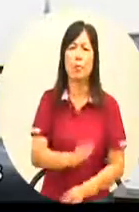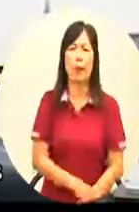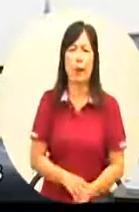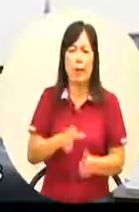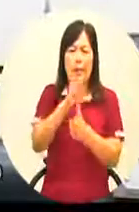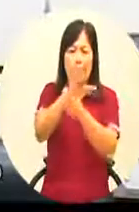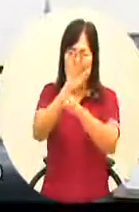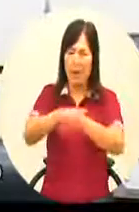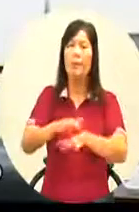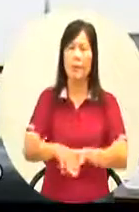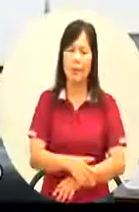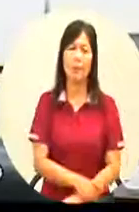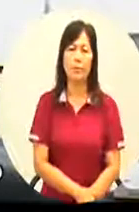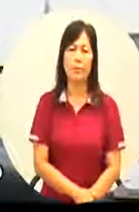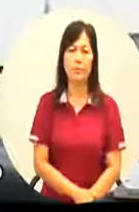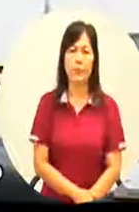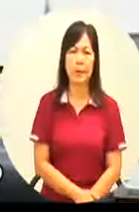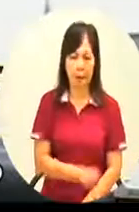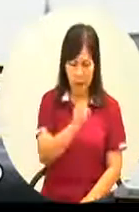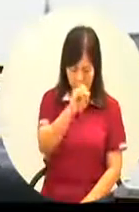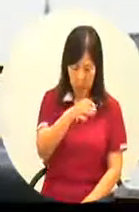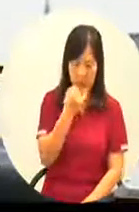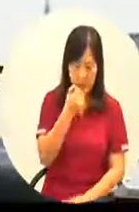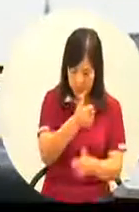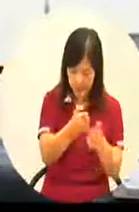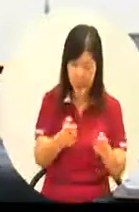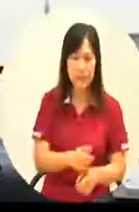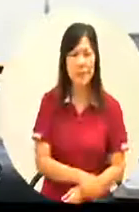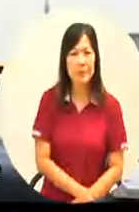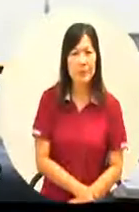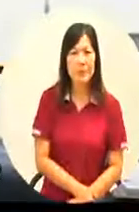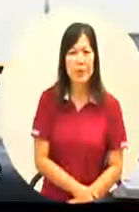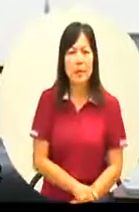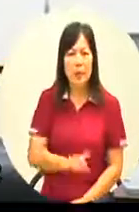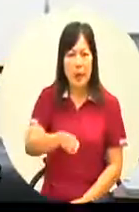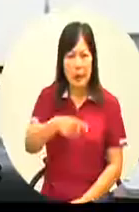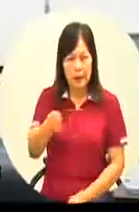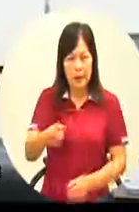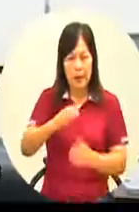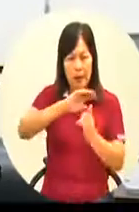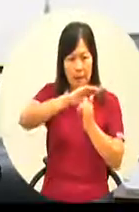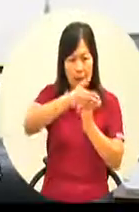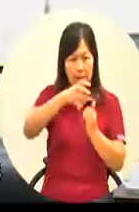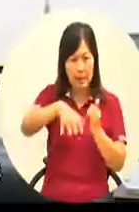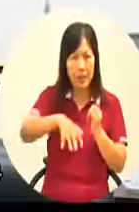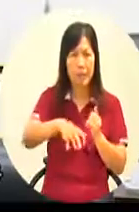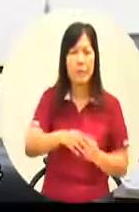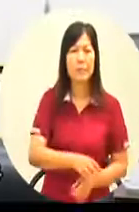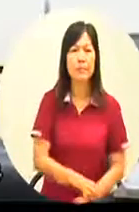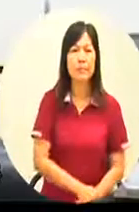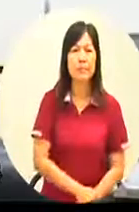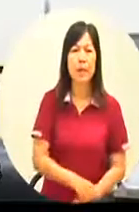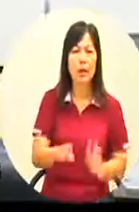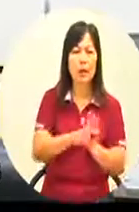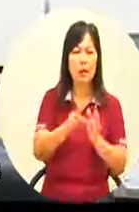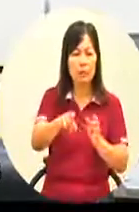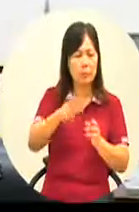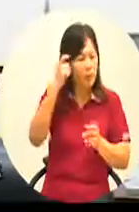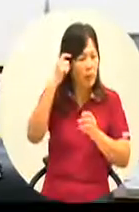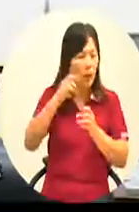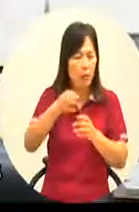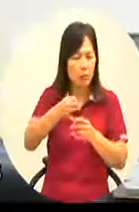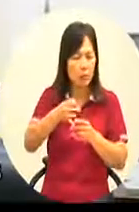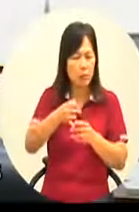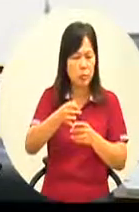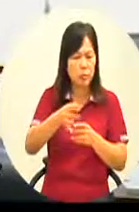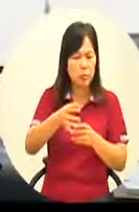弃的哈。 局 长 okay, 跟你建议哈，这样先请坐。还有这殡葬管理处的，你千万不要去收费，因